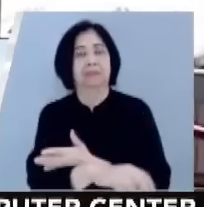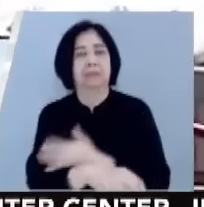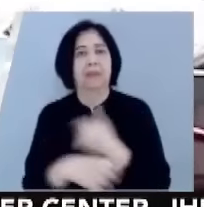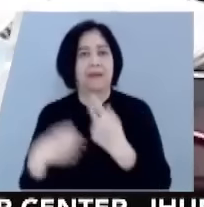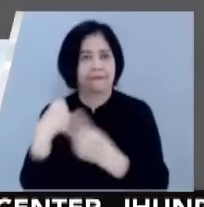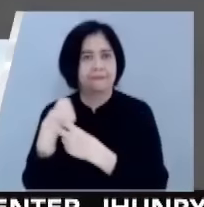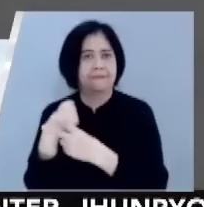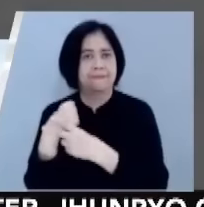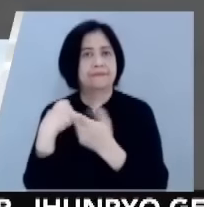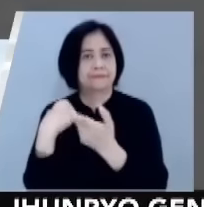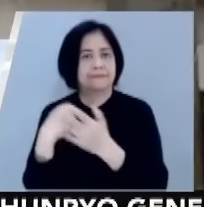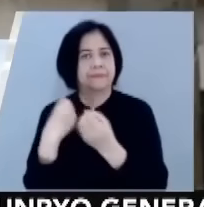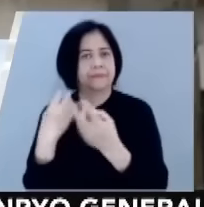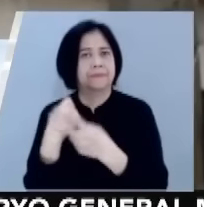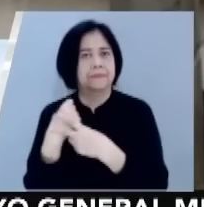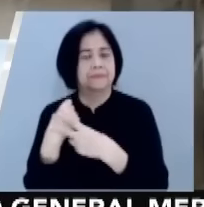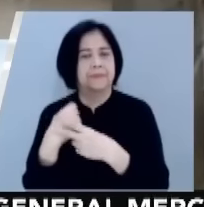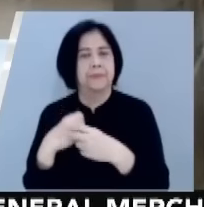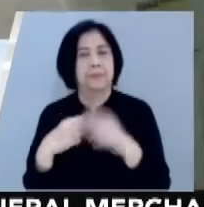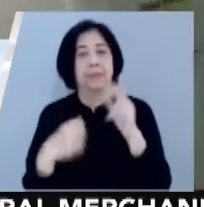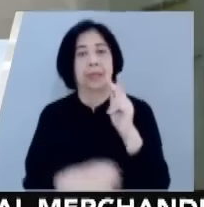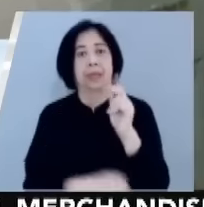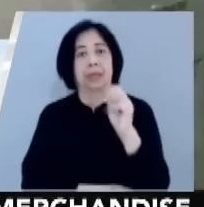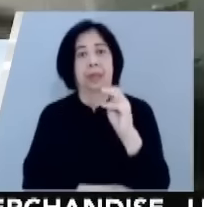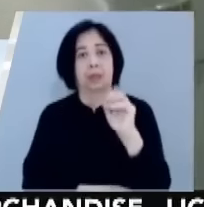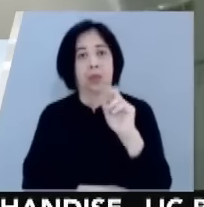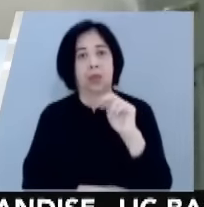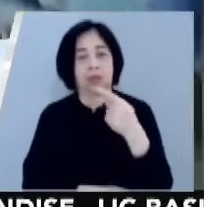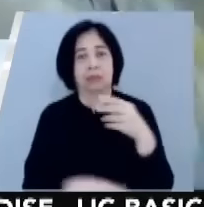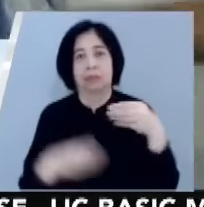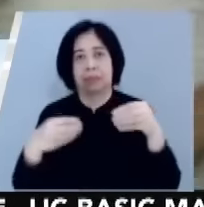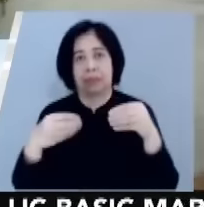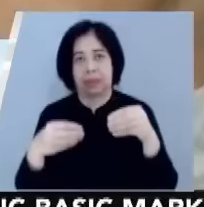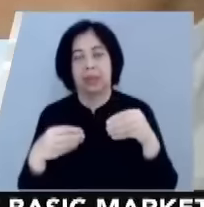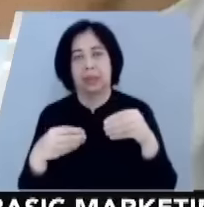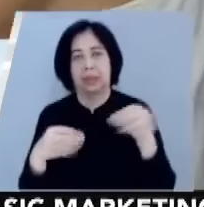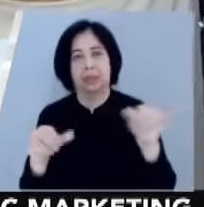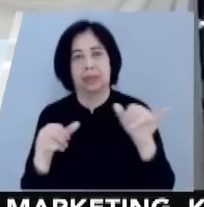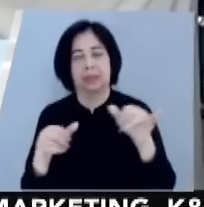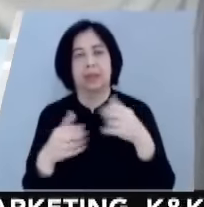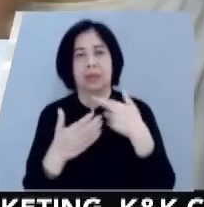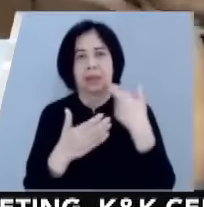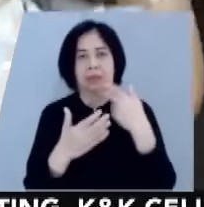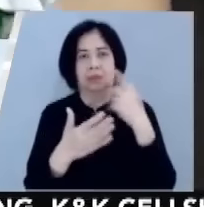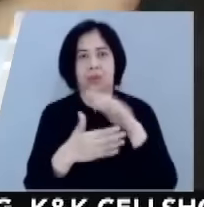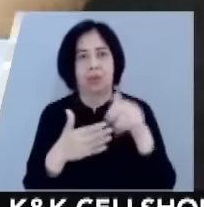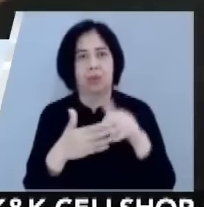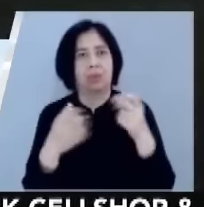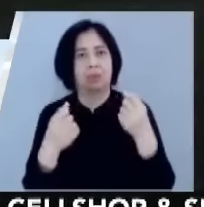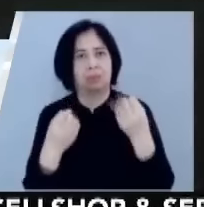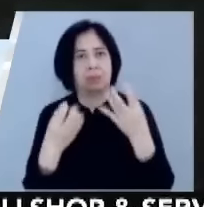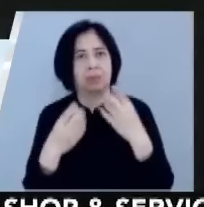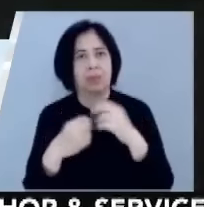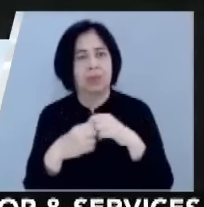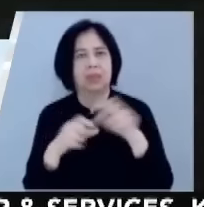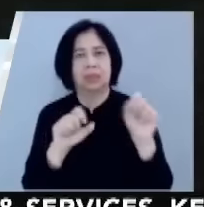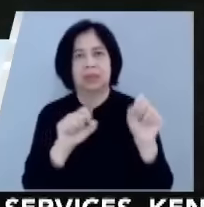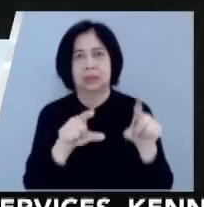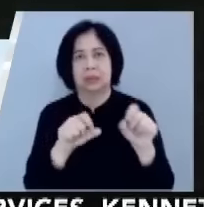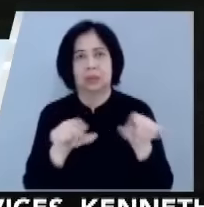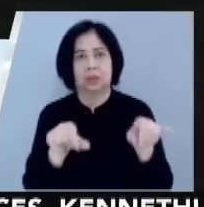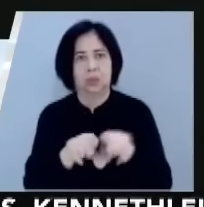tayong stocks. Sa Kamuning Market naman, bukod sa programang Rice for All, maraming rice retailers ang nakakapagbenta rin ng bigas na